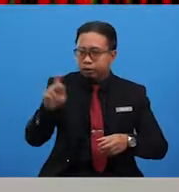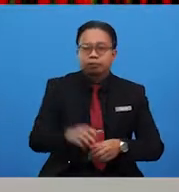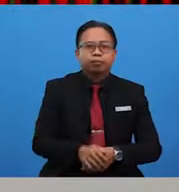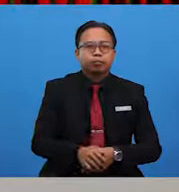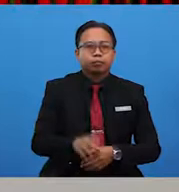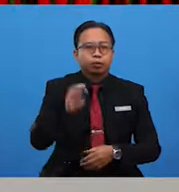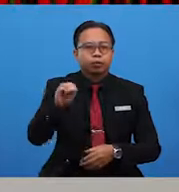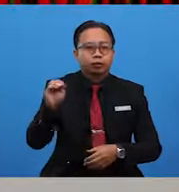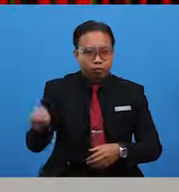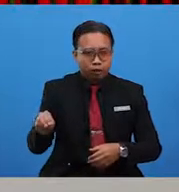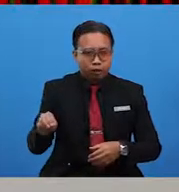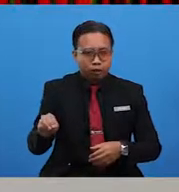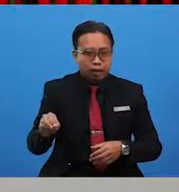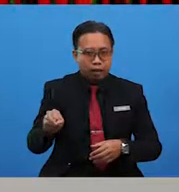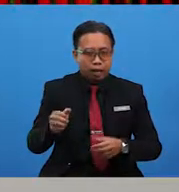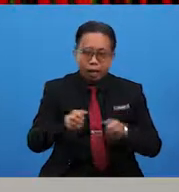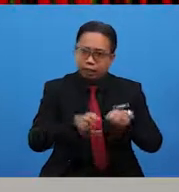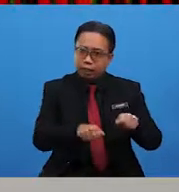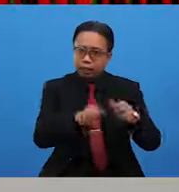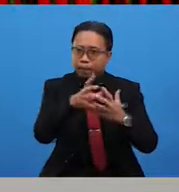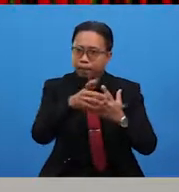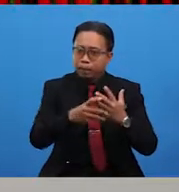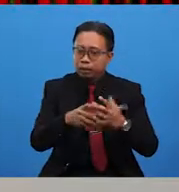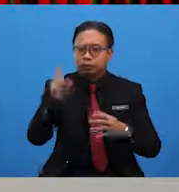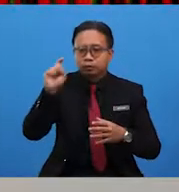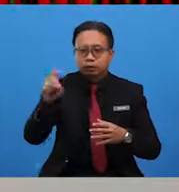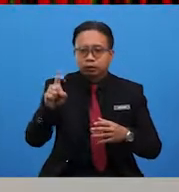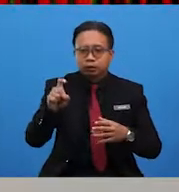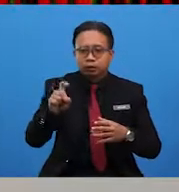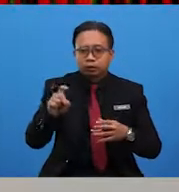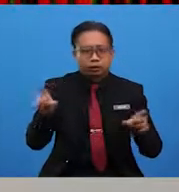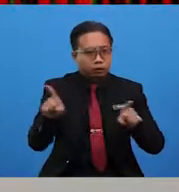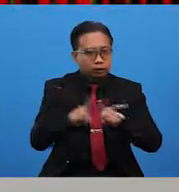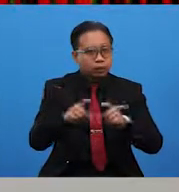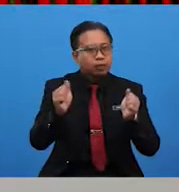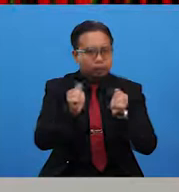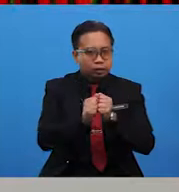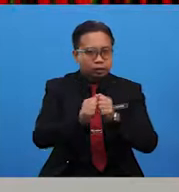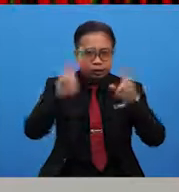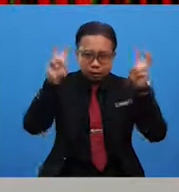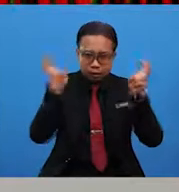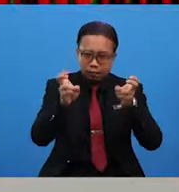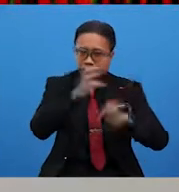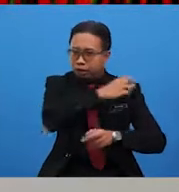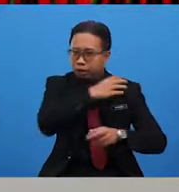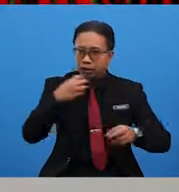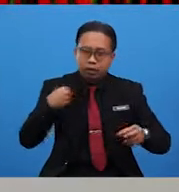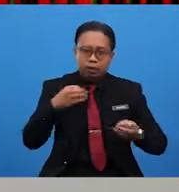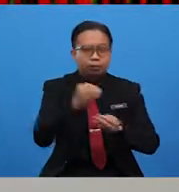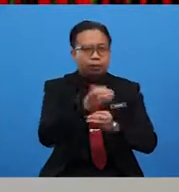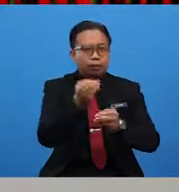nya pada pelajar alirannya dipilih haruslah besuk yay dengan tema dan